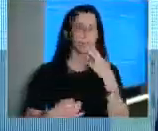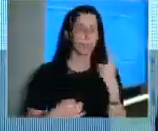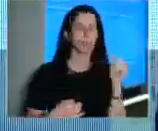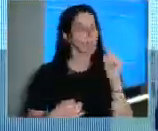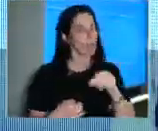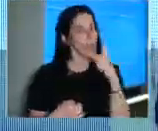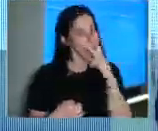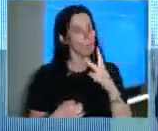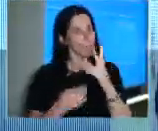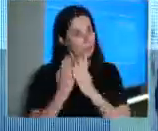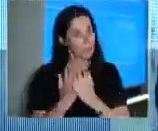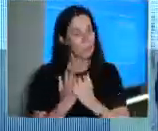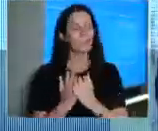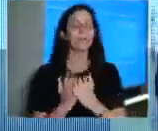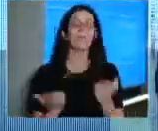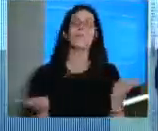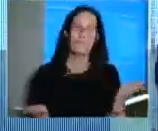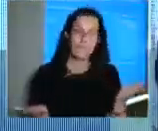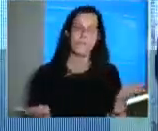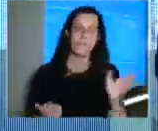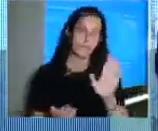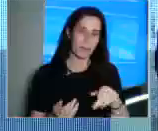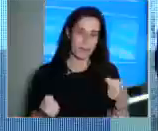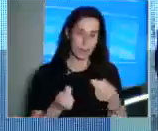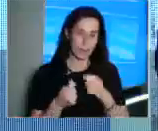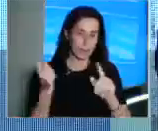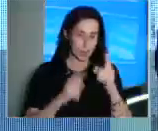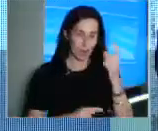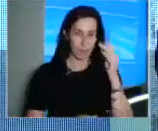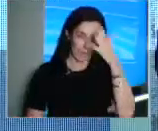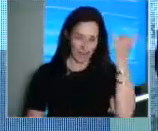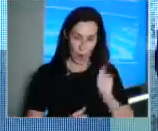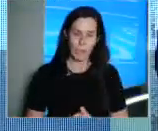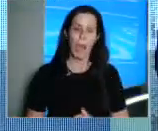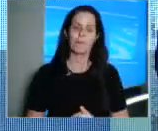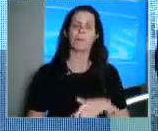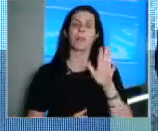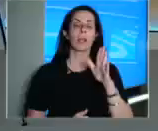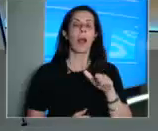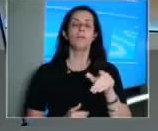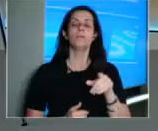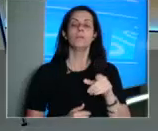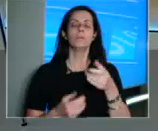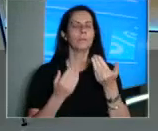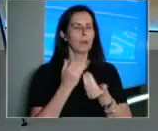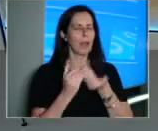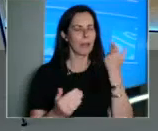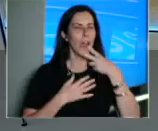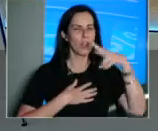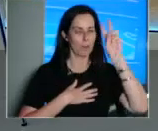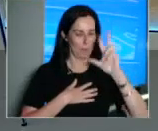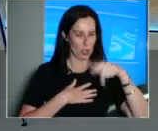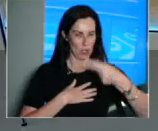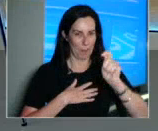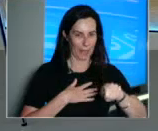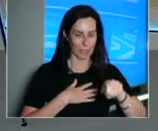שהגיע לבקר במקום, וזה באשר לאירוע בסן דייגו. וגם בישראל היום, מיוחד רגע לפני ההשבעה ביום